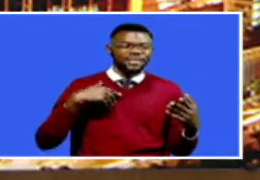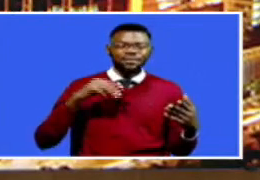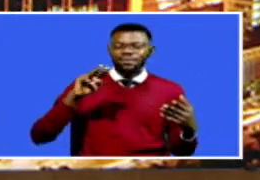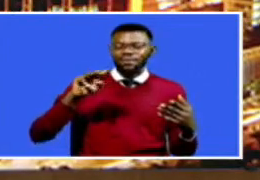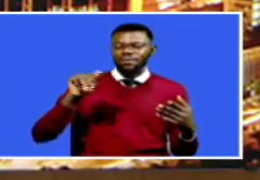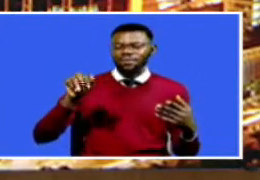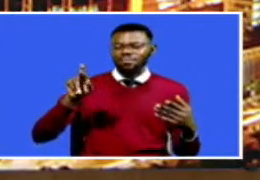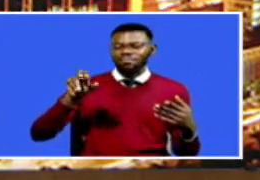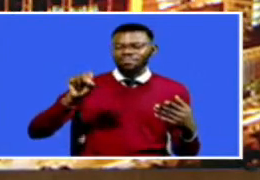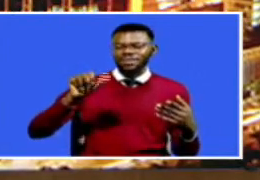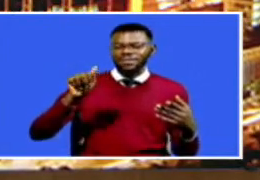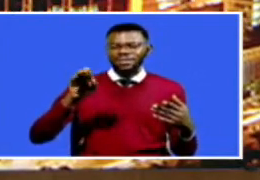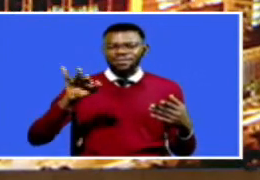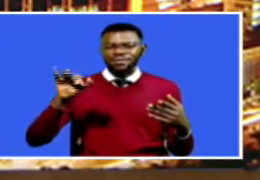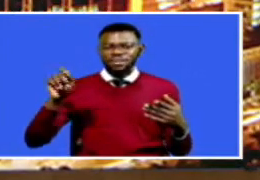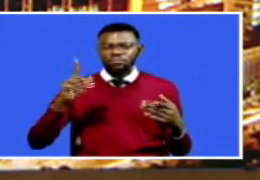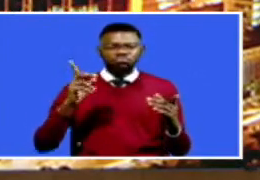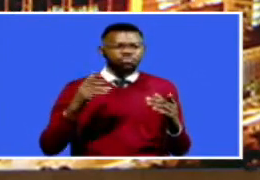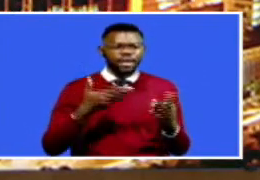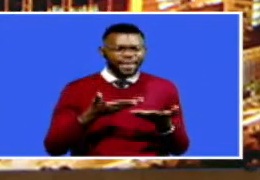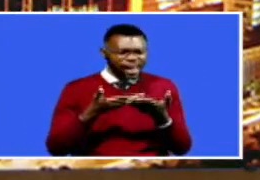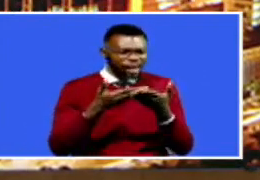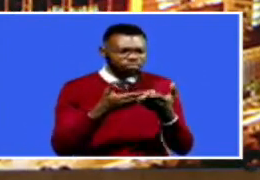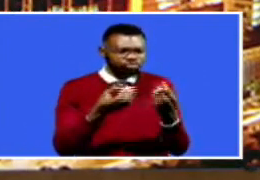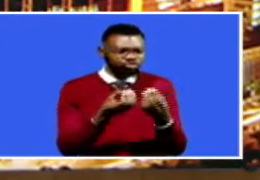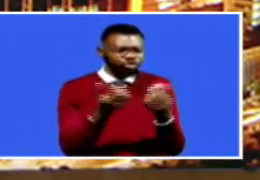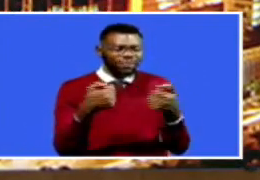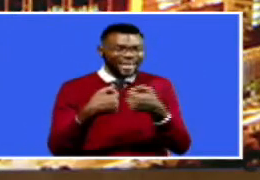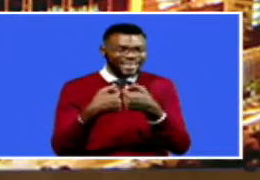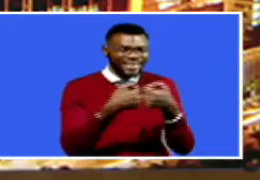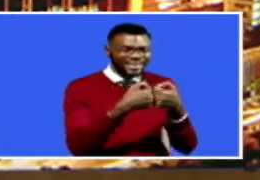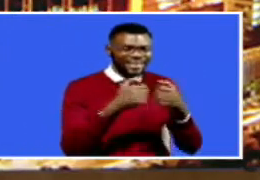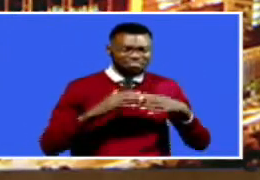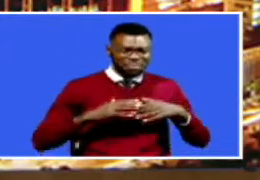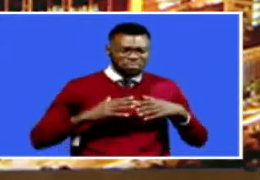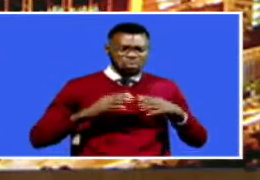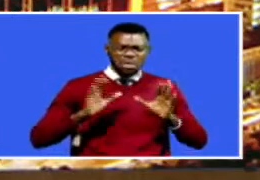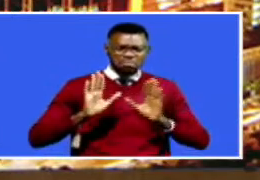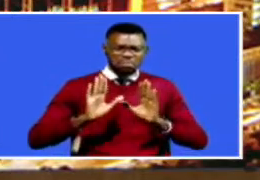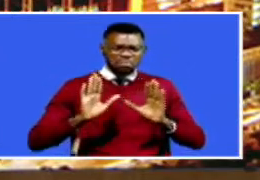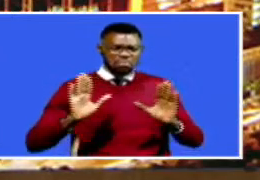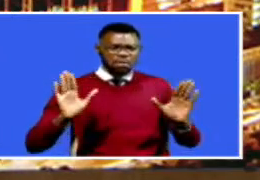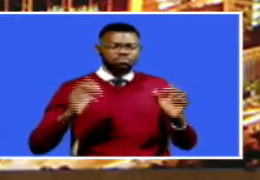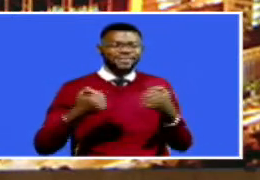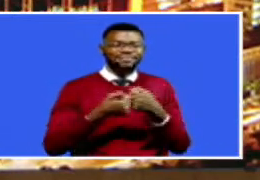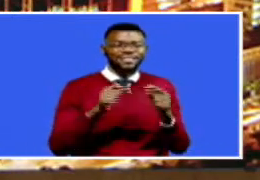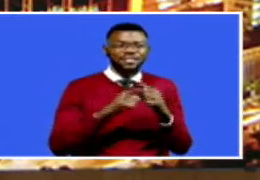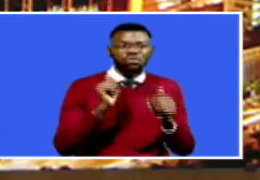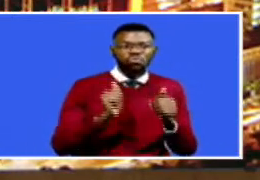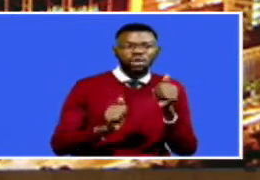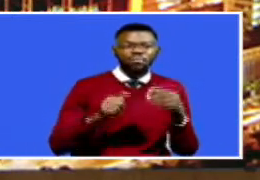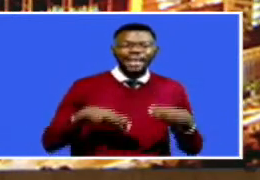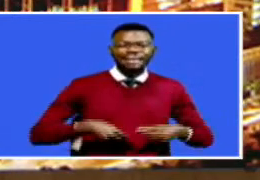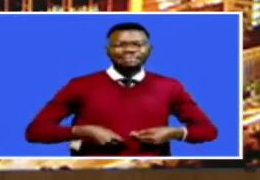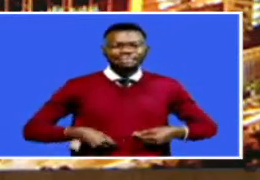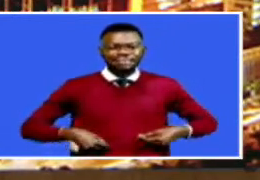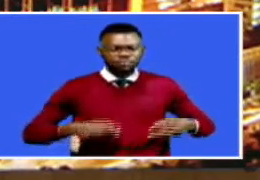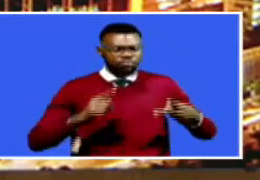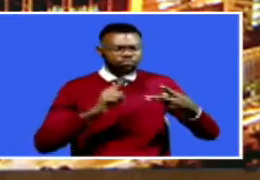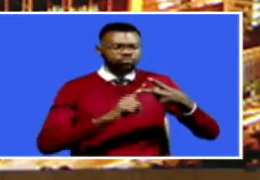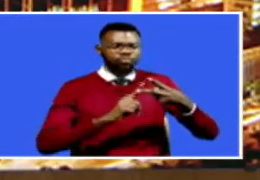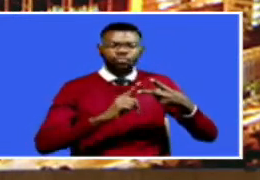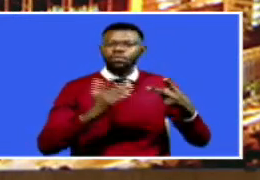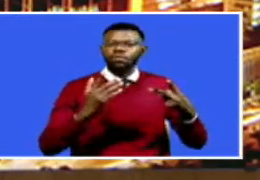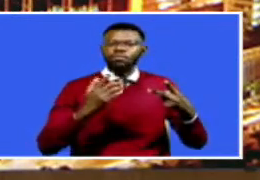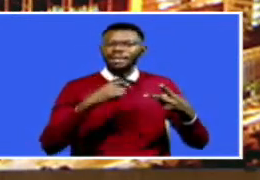jamii kwa kusaidia kutatua baadhi ya changamoto za wakazi eneo hilo, changamoto kama vile baa la njaa na kiangazi, na